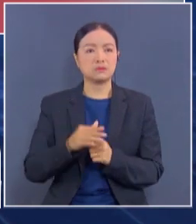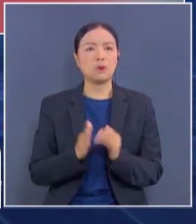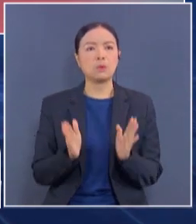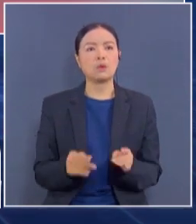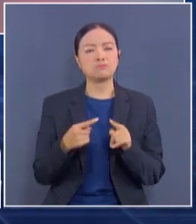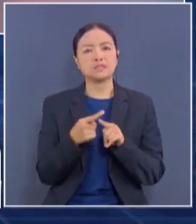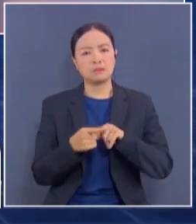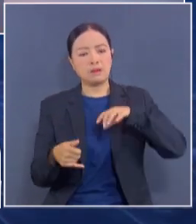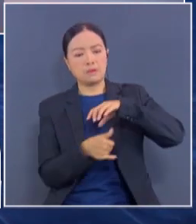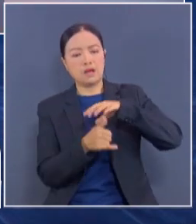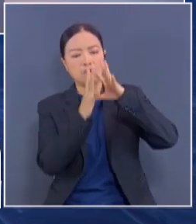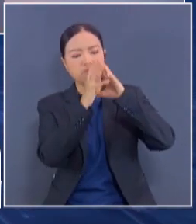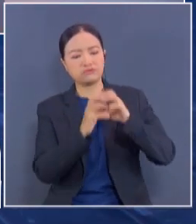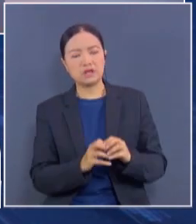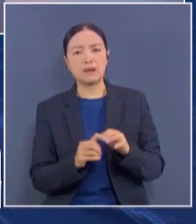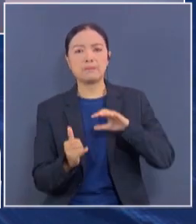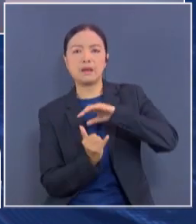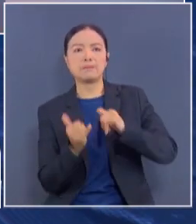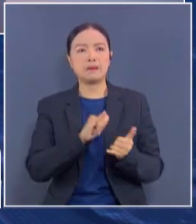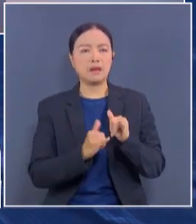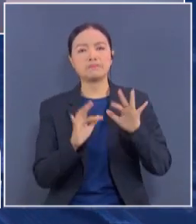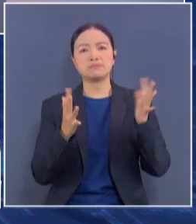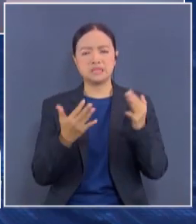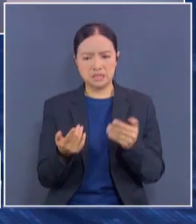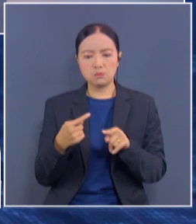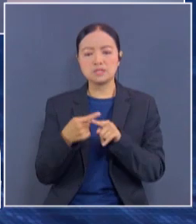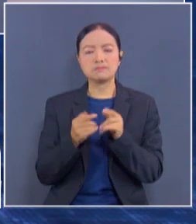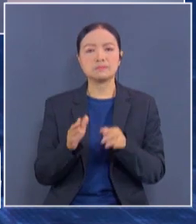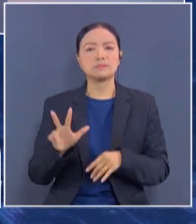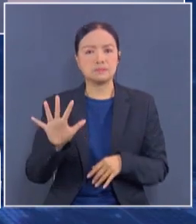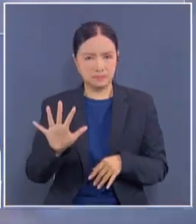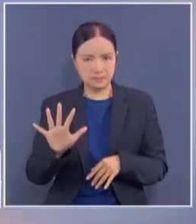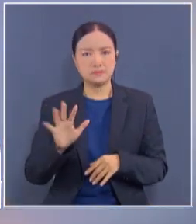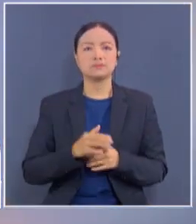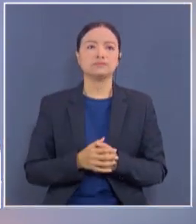ม่มีใครติดอยู่ใต้ซากอาคารเบื้องต้นมีรายงานผู้ที่ได้รับบาดเจ็บ5รายค่ะ